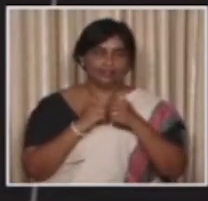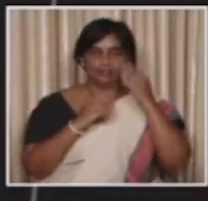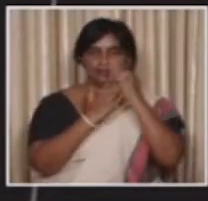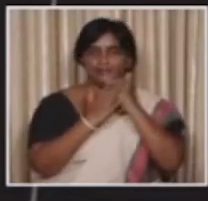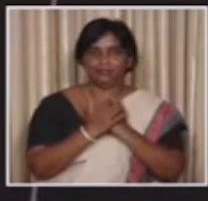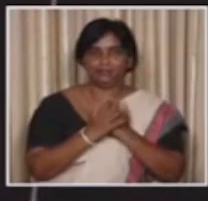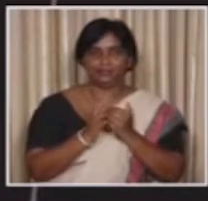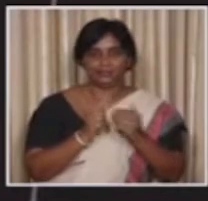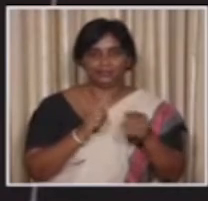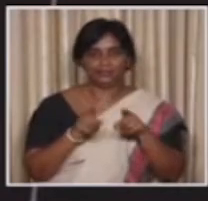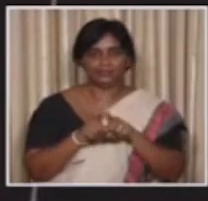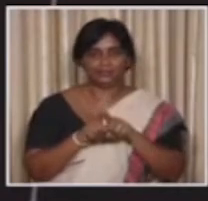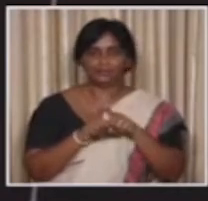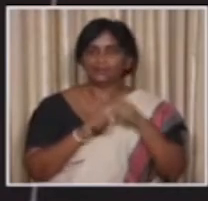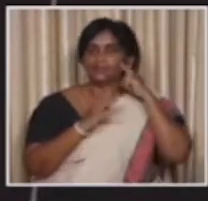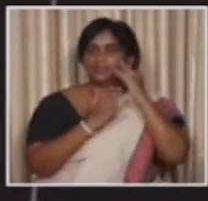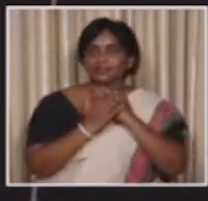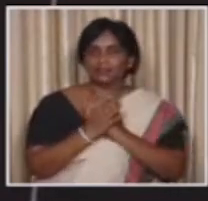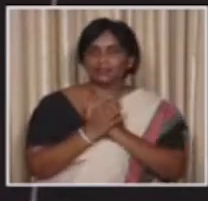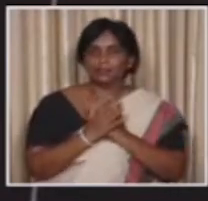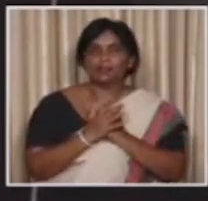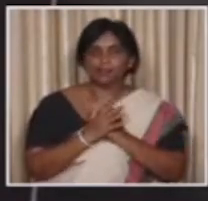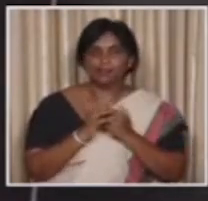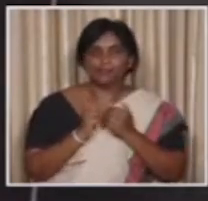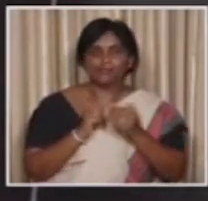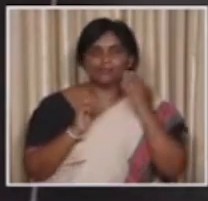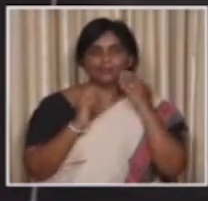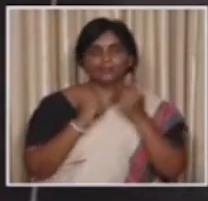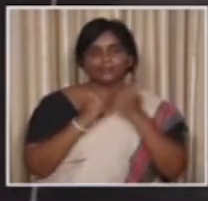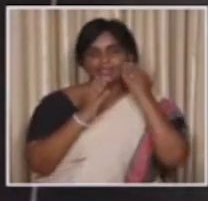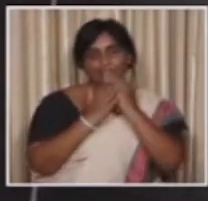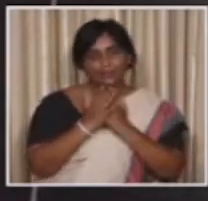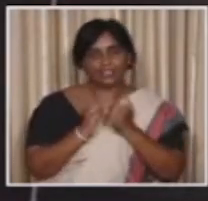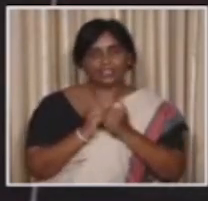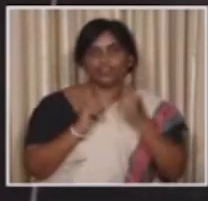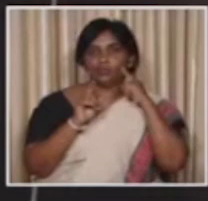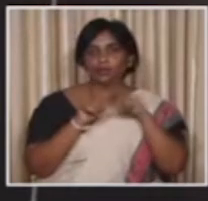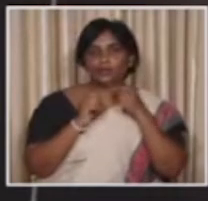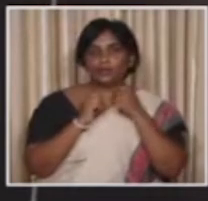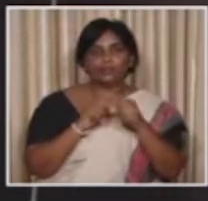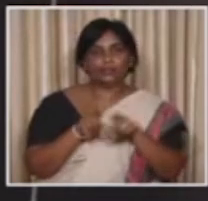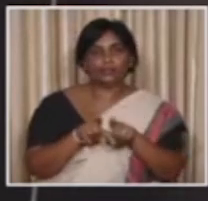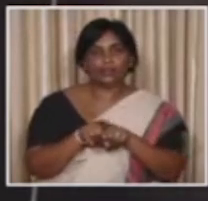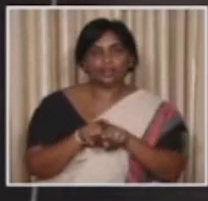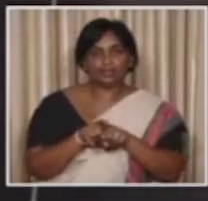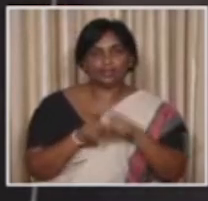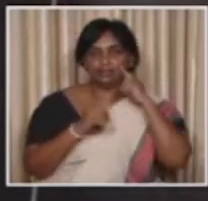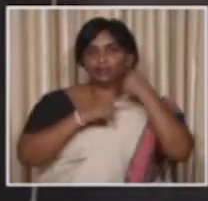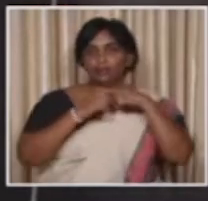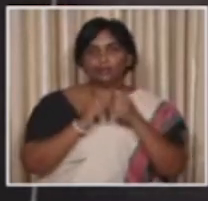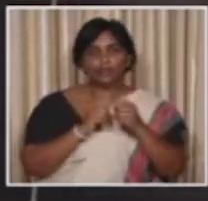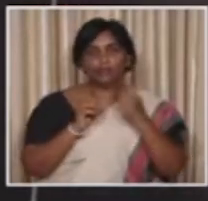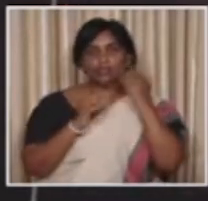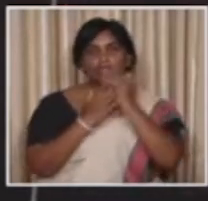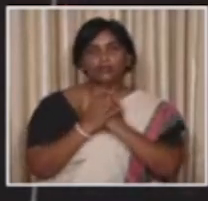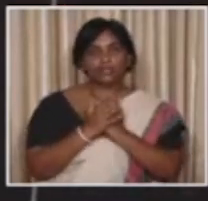මම අපි මුලින් මේ දේශපාලන ස්ථාවරය ගත්තත් මම ඔබතුමාගේ අගය කරනවා මේ ගත්ත යම් තීරණ කාරණා